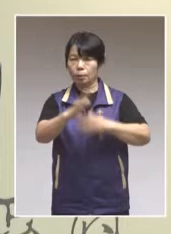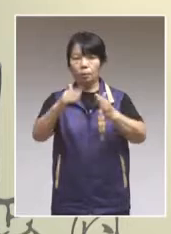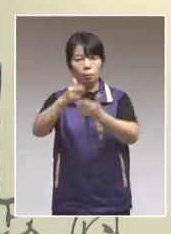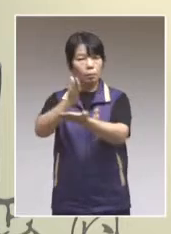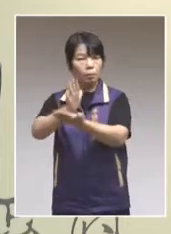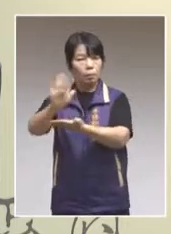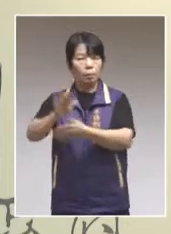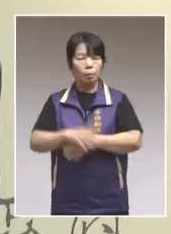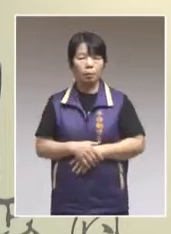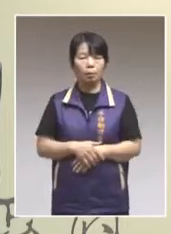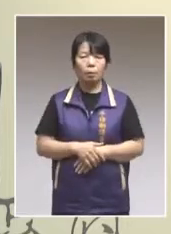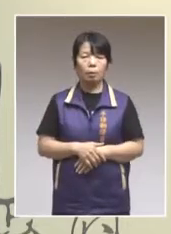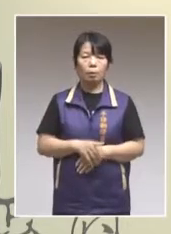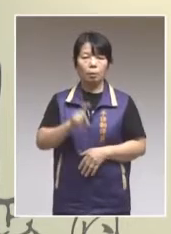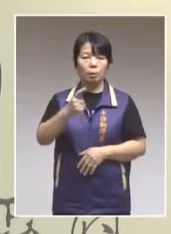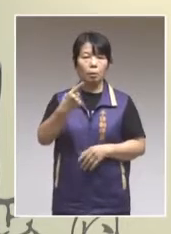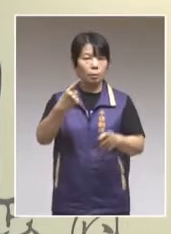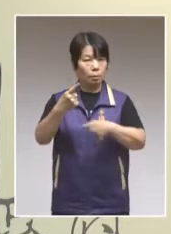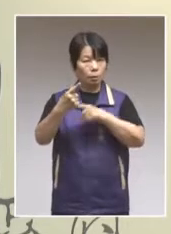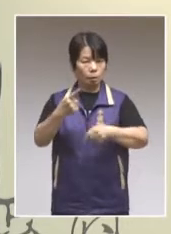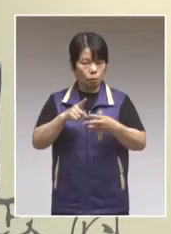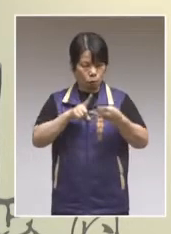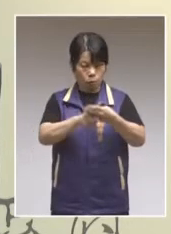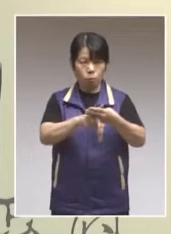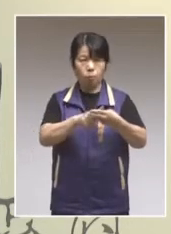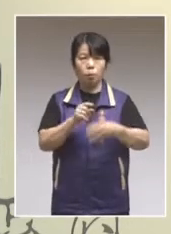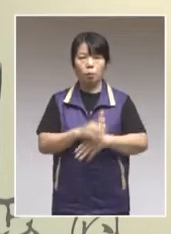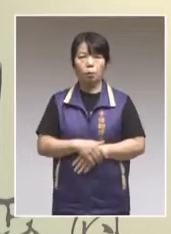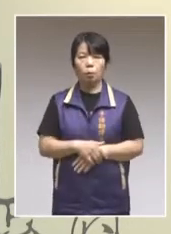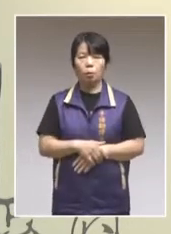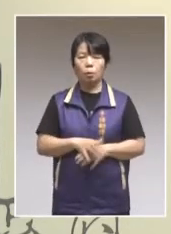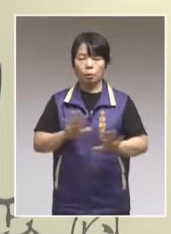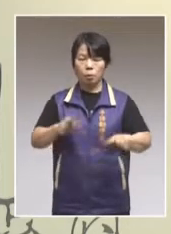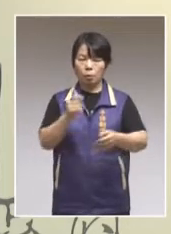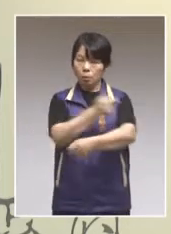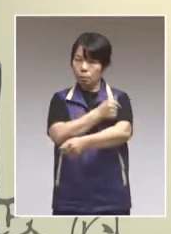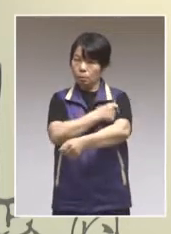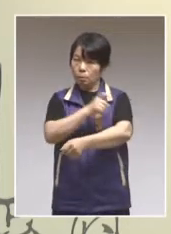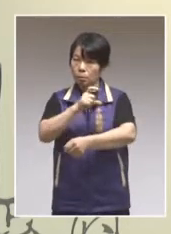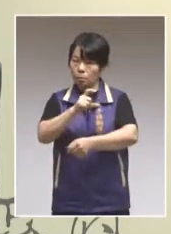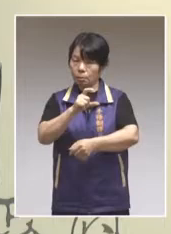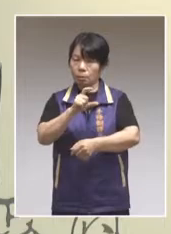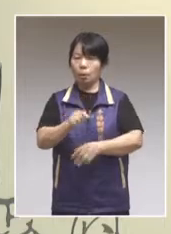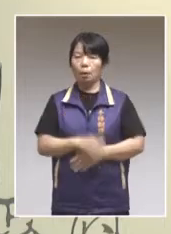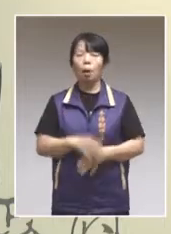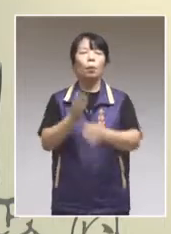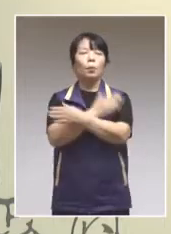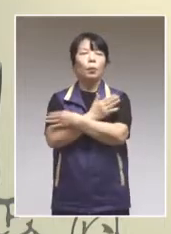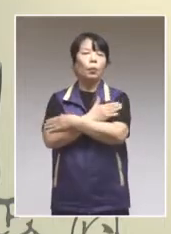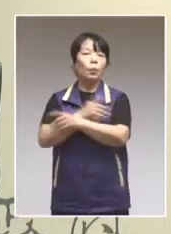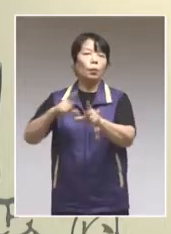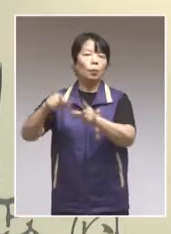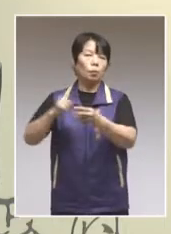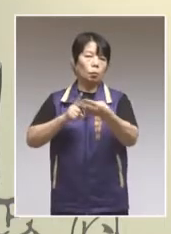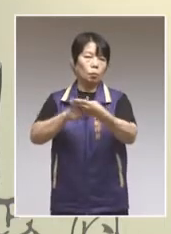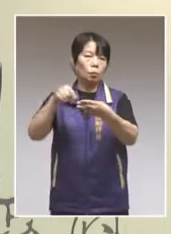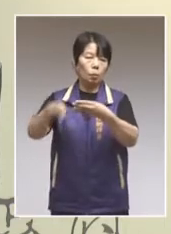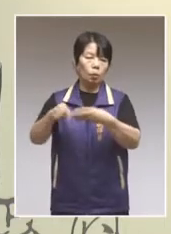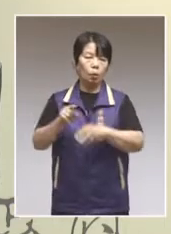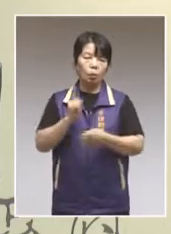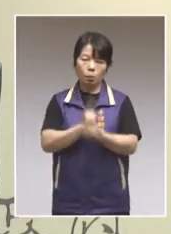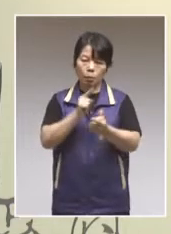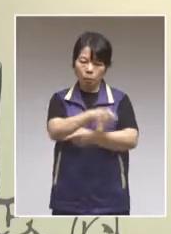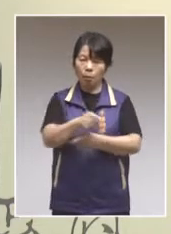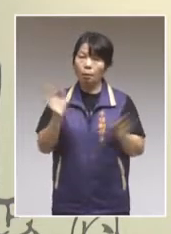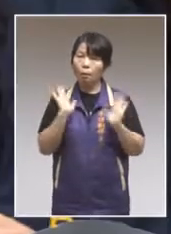要是以幼儿园为主哈。那因为幼儿园在疫苗接种以及在幼儿的卫生习惯上面状况比较